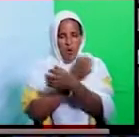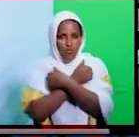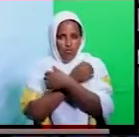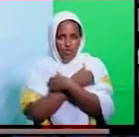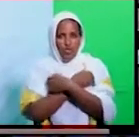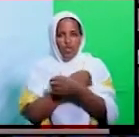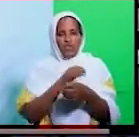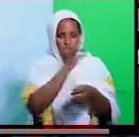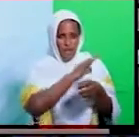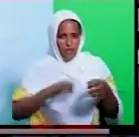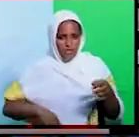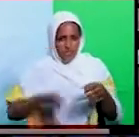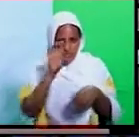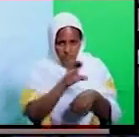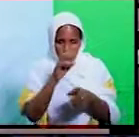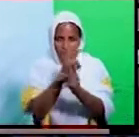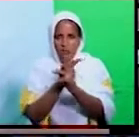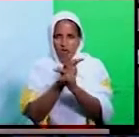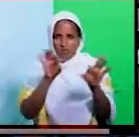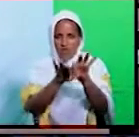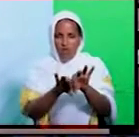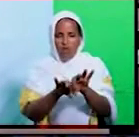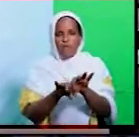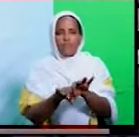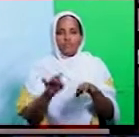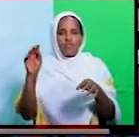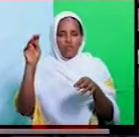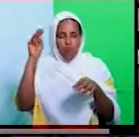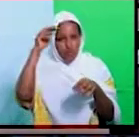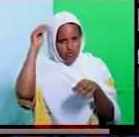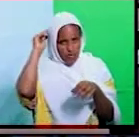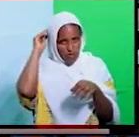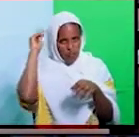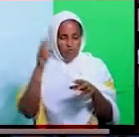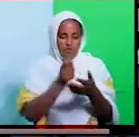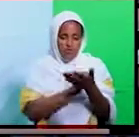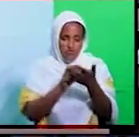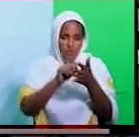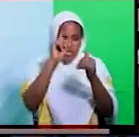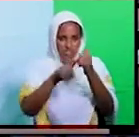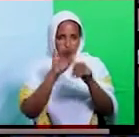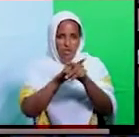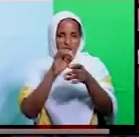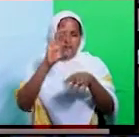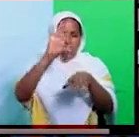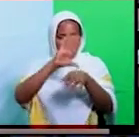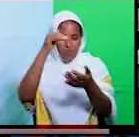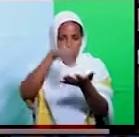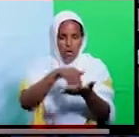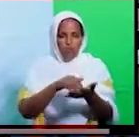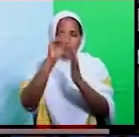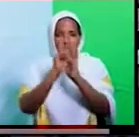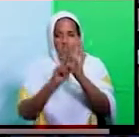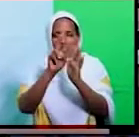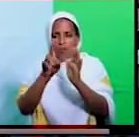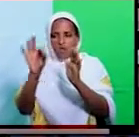ላክልን፣ የሐሳባችንንና የልቡናችንን አይኖች ያበራልን ዘንድ የከበረ የወንጌልህን ቃል በመጨከን እንሰማ ዘንድ የበቃን አድርገን ይላል።